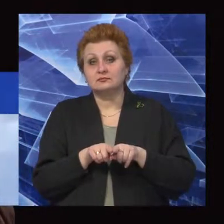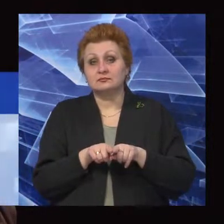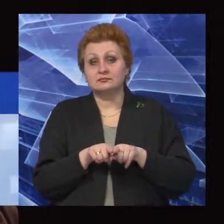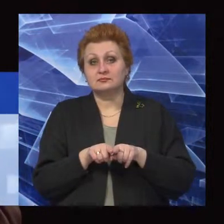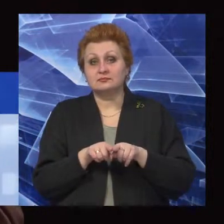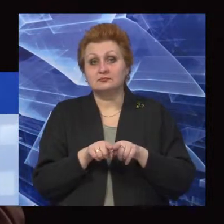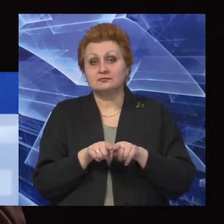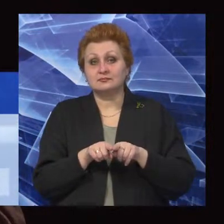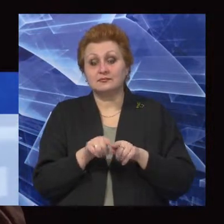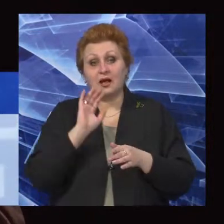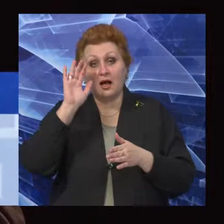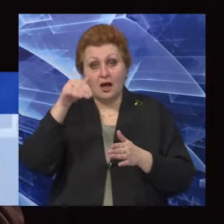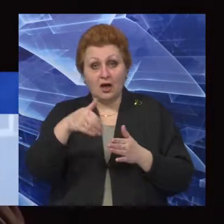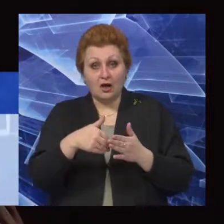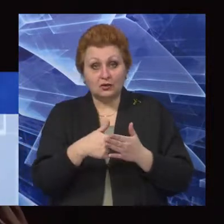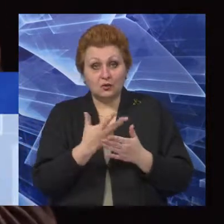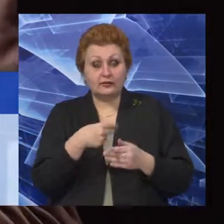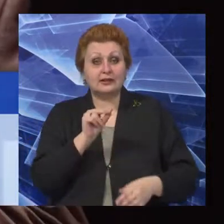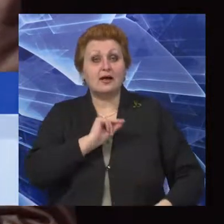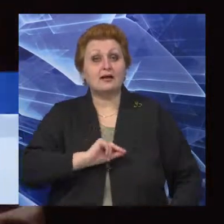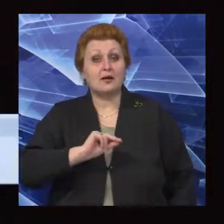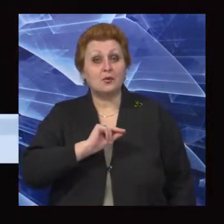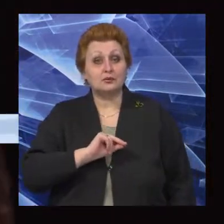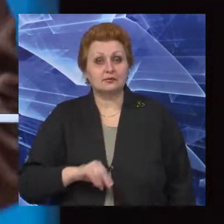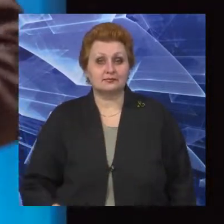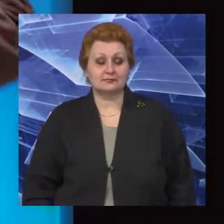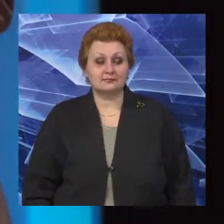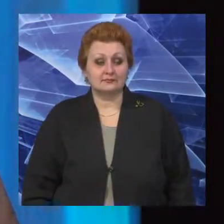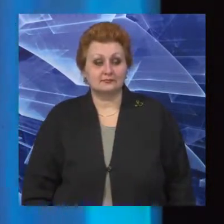МТЗ-82 с тележкой. Новенький для работы.